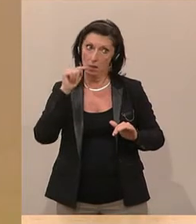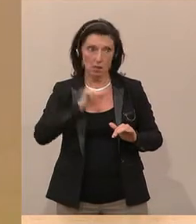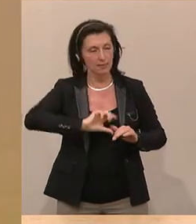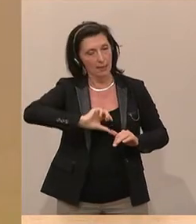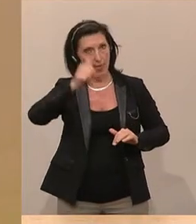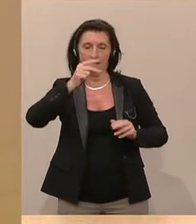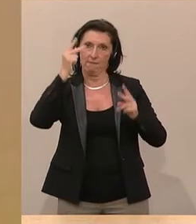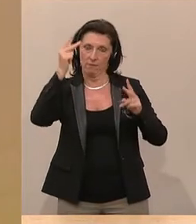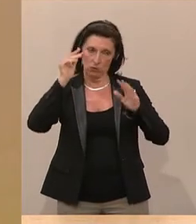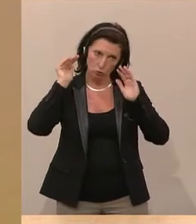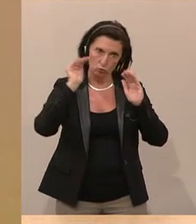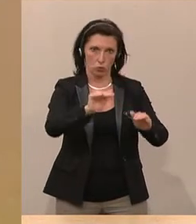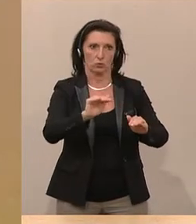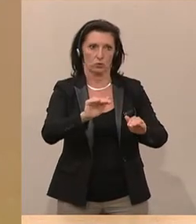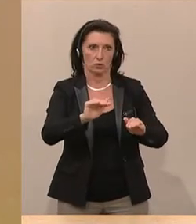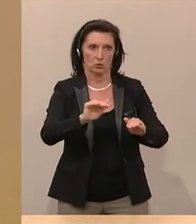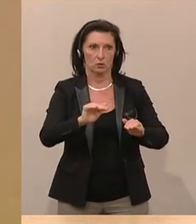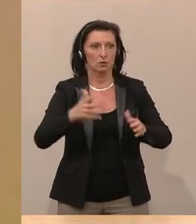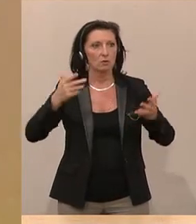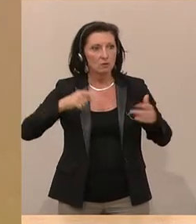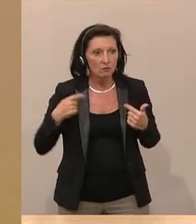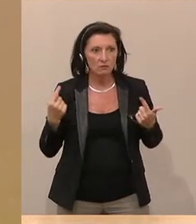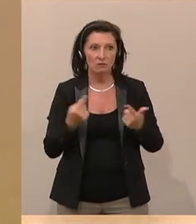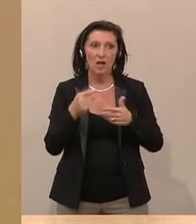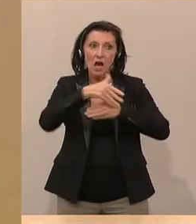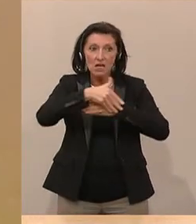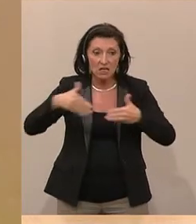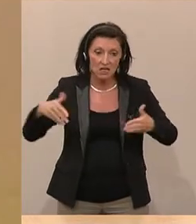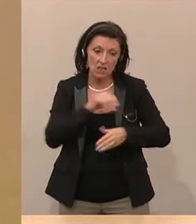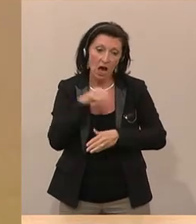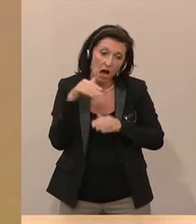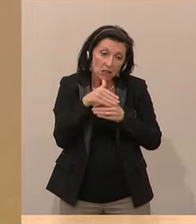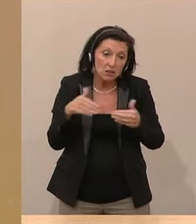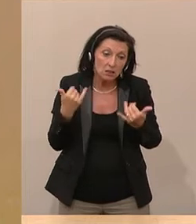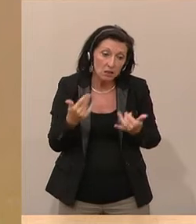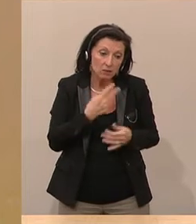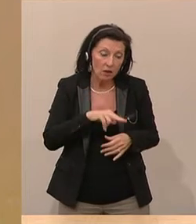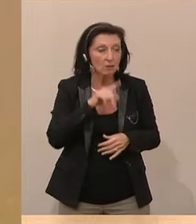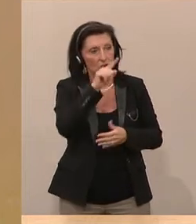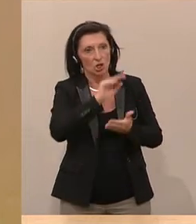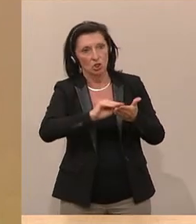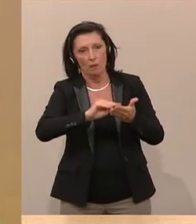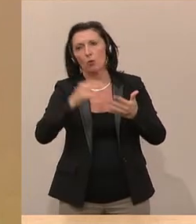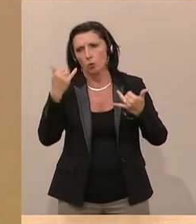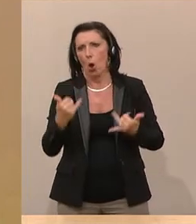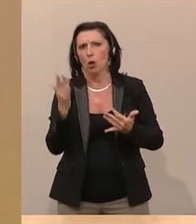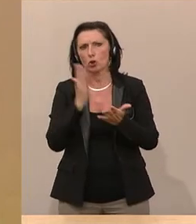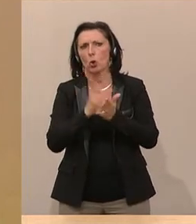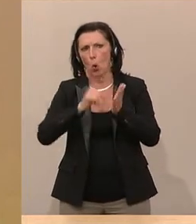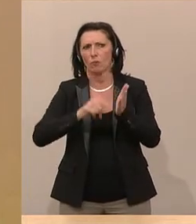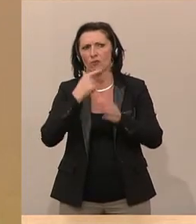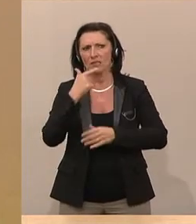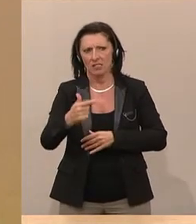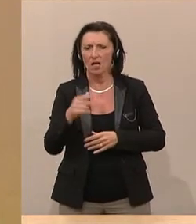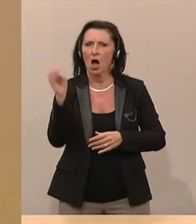Wir müssen halt in der Zwischenzeit selbst die Verantwortung für unsere Grenzen übernehmen. Und Sie schreiben auch, und das ist heute schon oft zitiert worden,